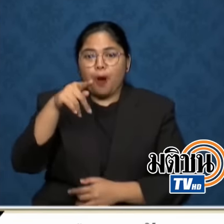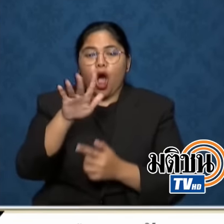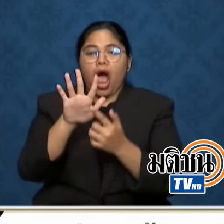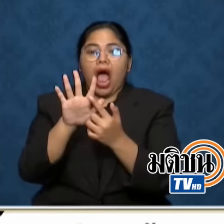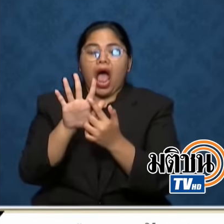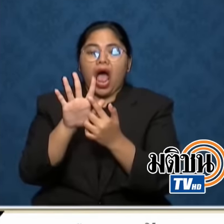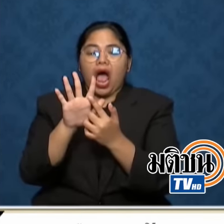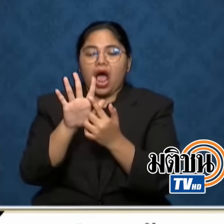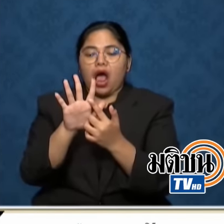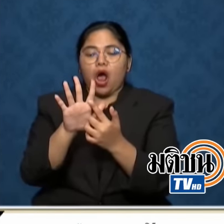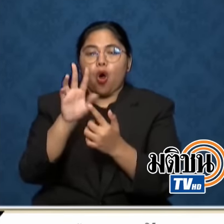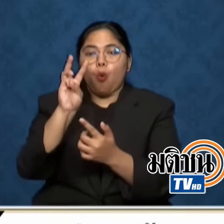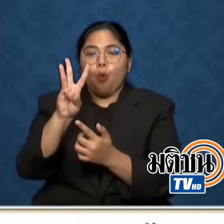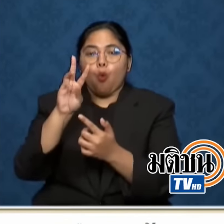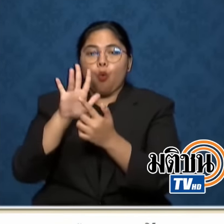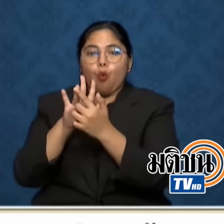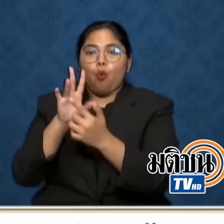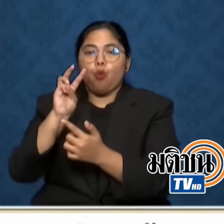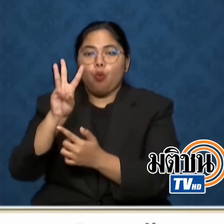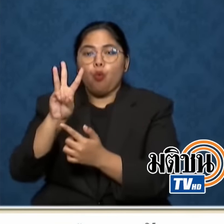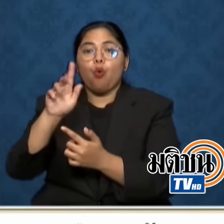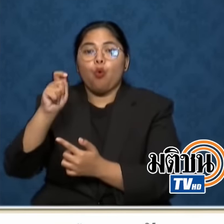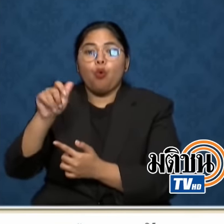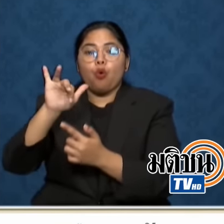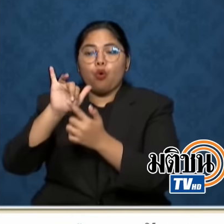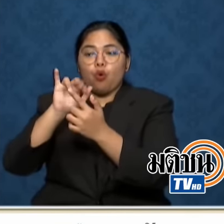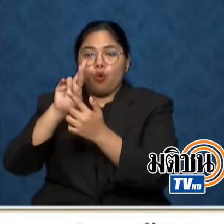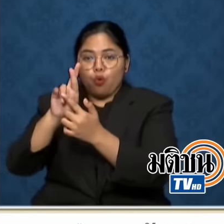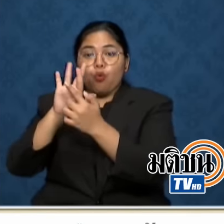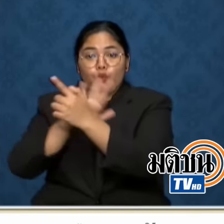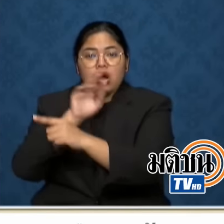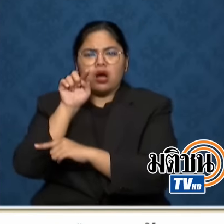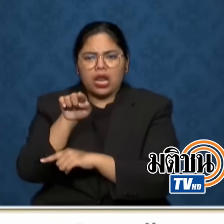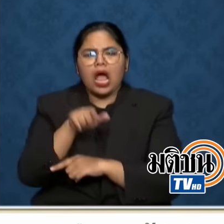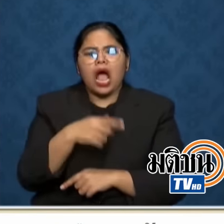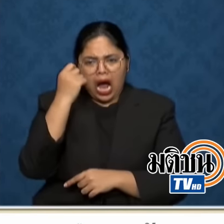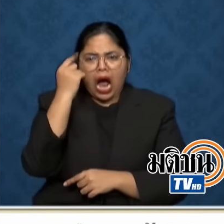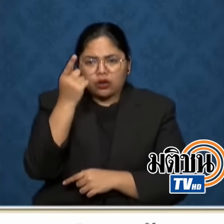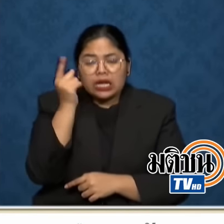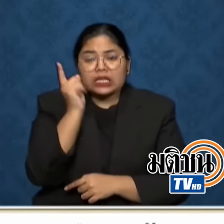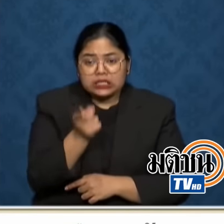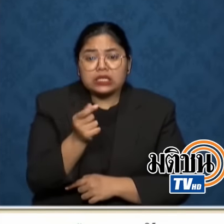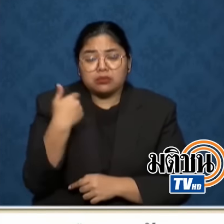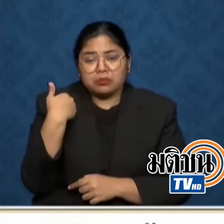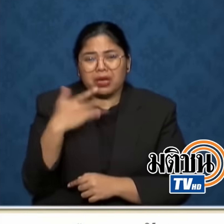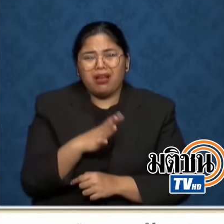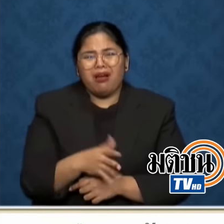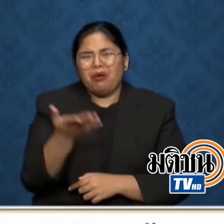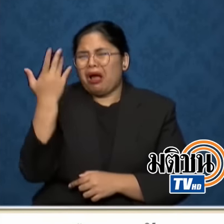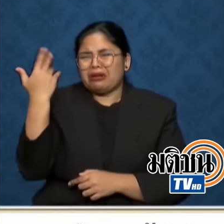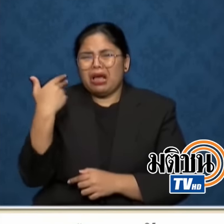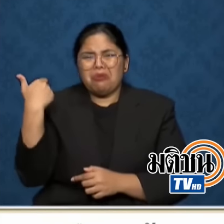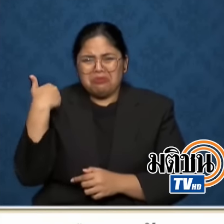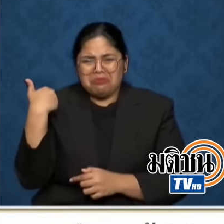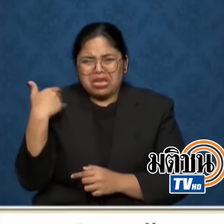ส.ส.ท่านหนึ่งที่อยู่เมืองการผมละหวั่นใจท่านประธานว่าเดี๋ยวจะหาว่าเห็ดโคเป็นซอฟต์พาวเวอร์อีกดีไม่ออกม